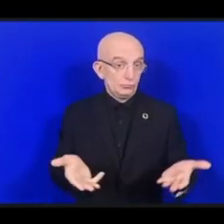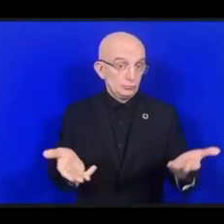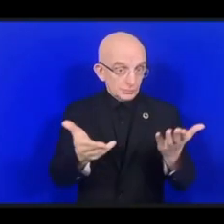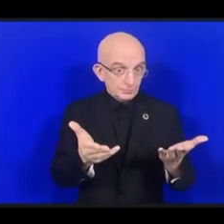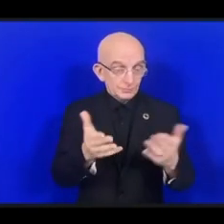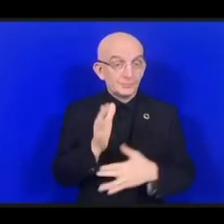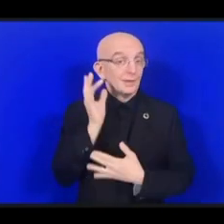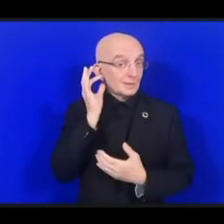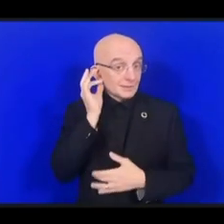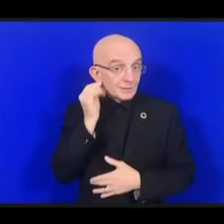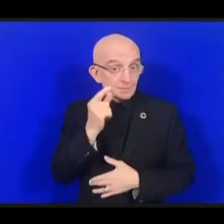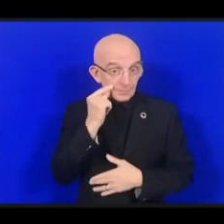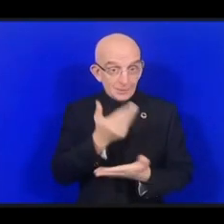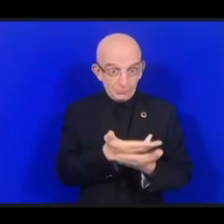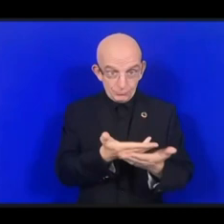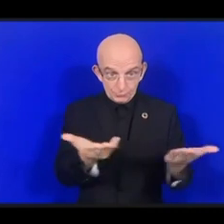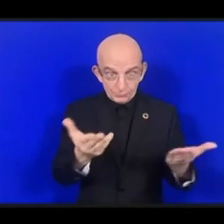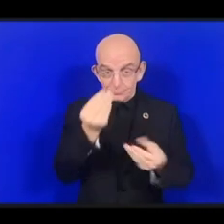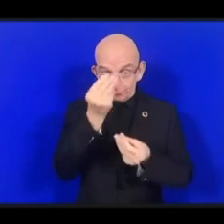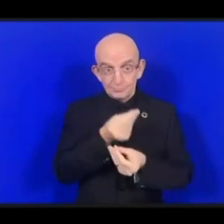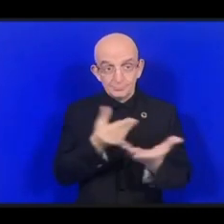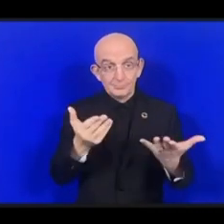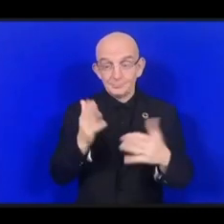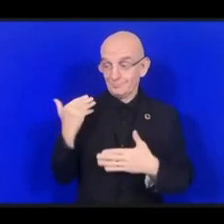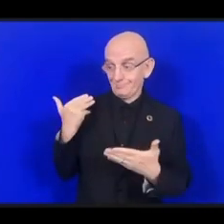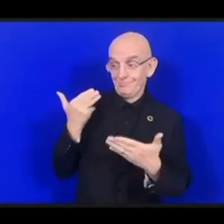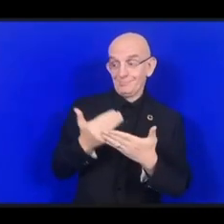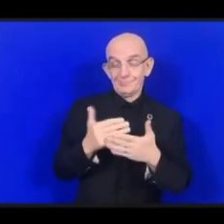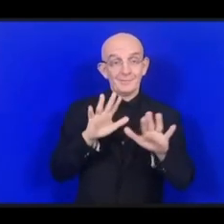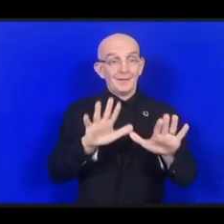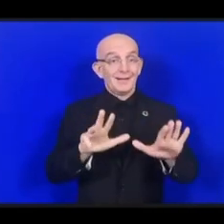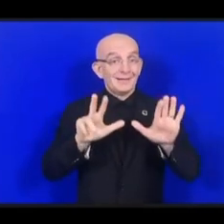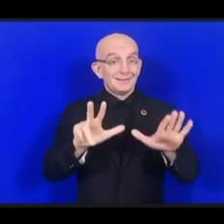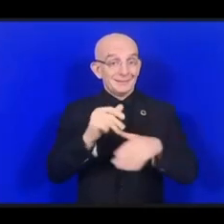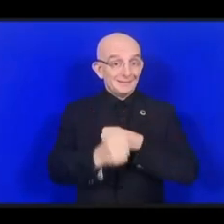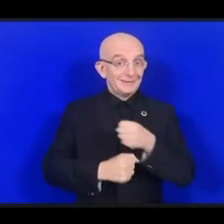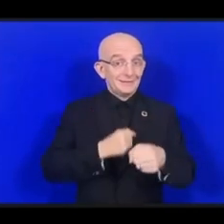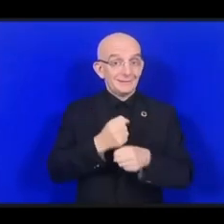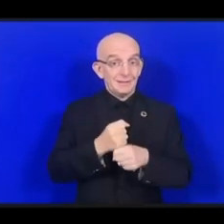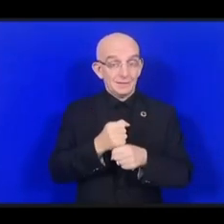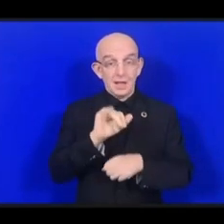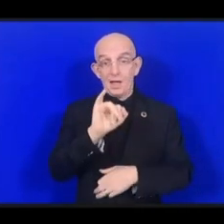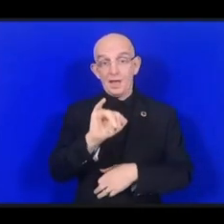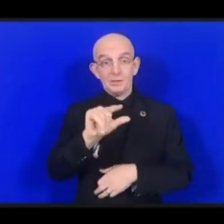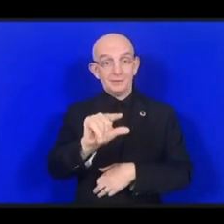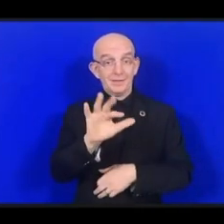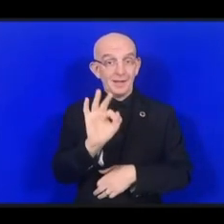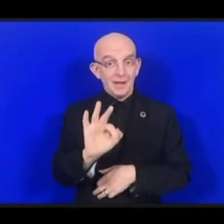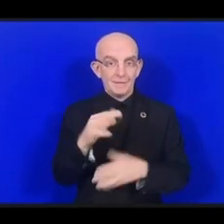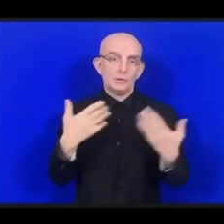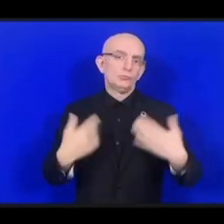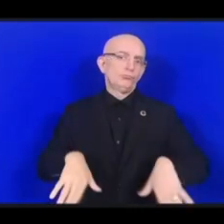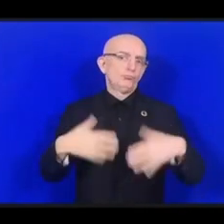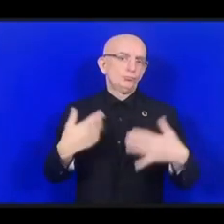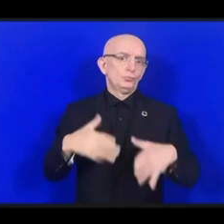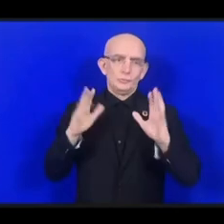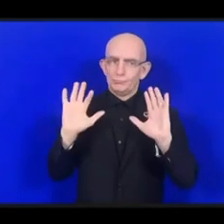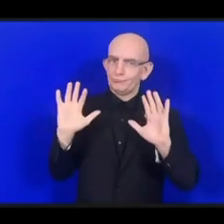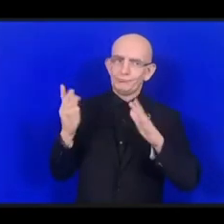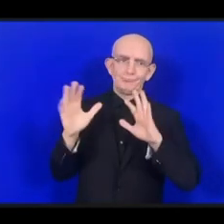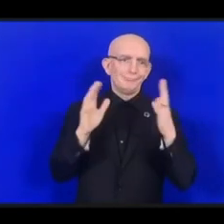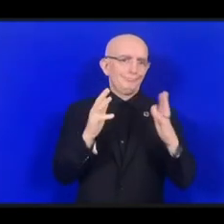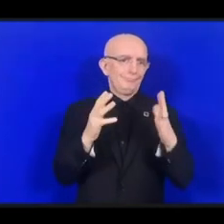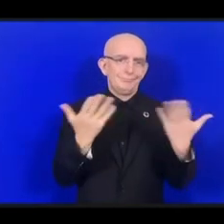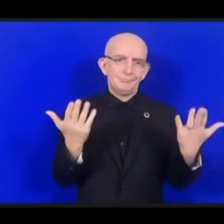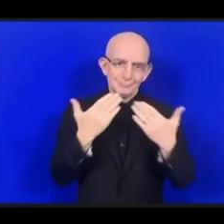18 عاما فعلا رائعه وذلك بفضل العمليه المميزه لمنتدى حوكمه الانترنت وهي